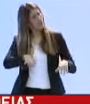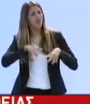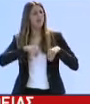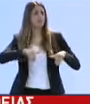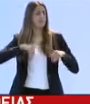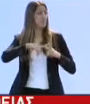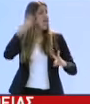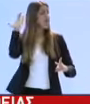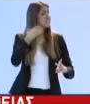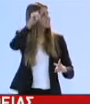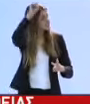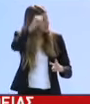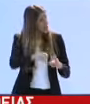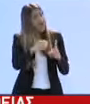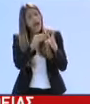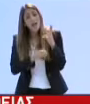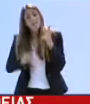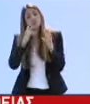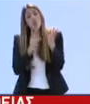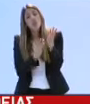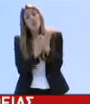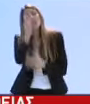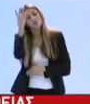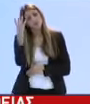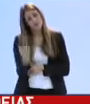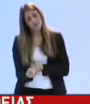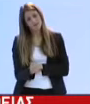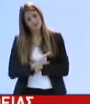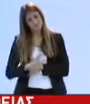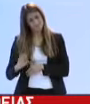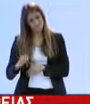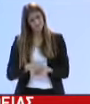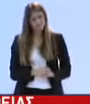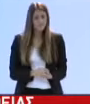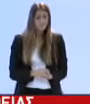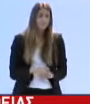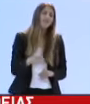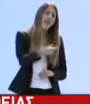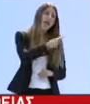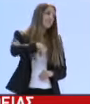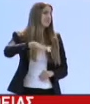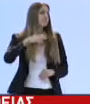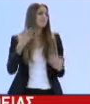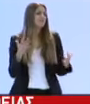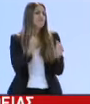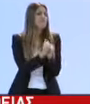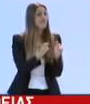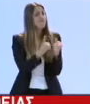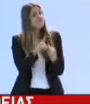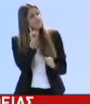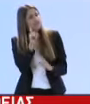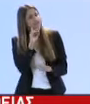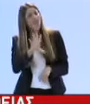θυσίες, αλλά κυρίως στη δίκαιη κατανομή των βαρών ανάμεσα στους πολίτες. Εμείς, φίλες και φίλοι, δεν